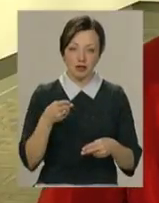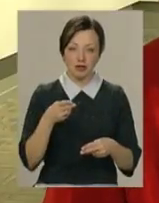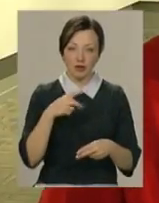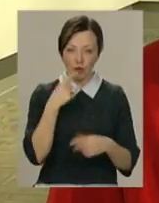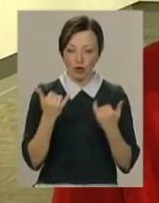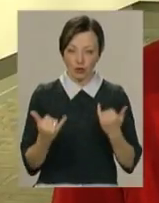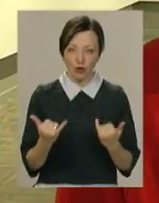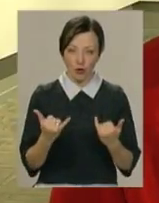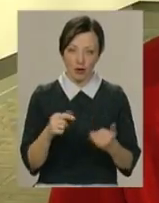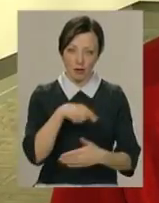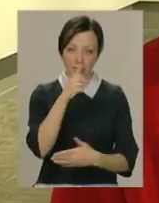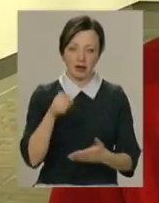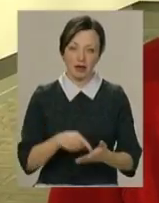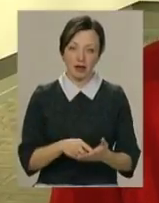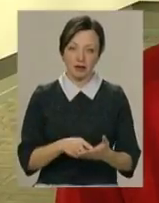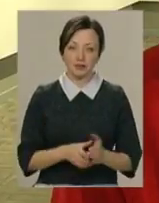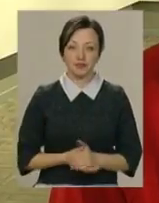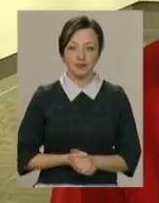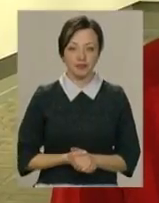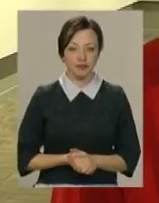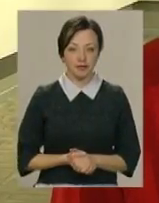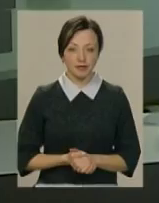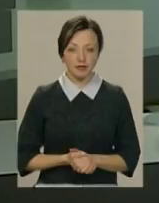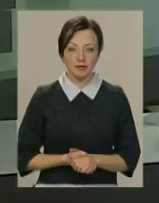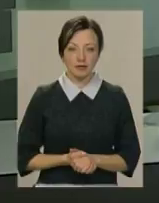говоримо про ці питання сьогодні.